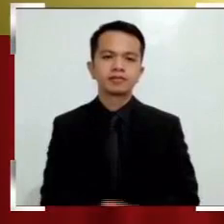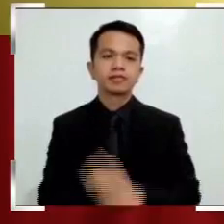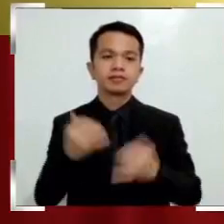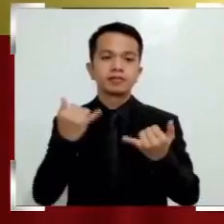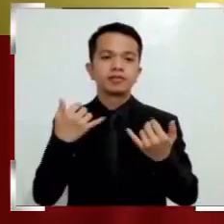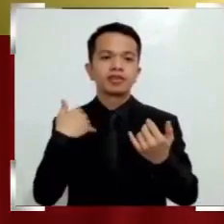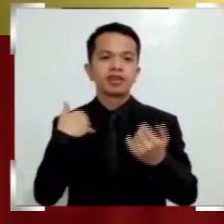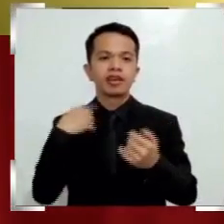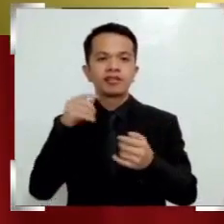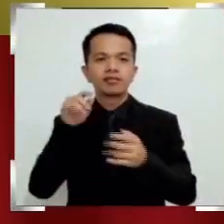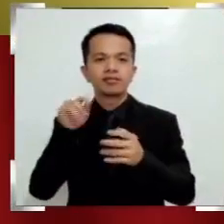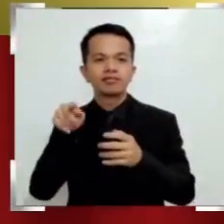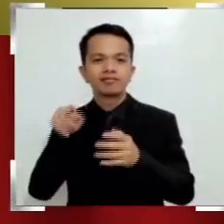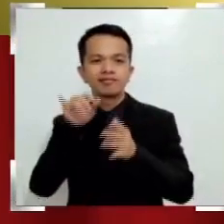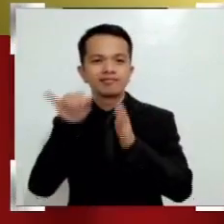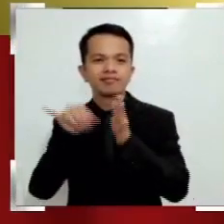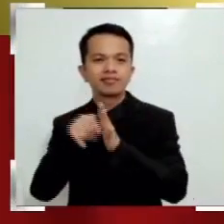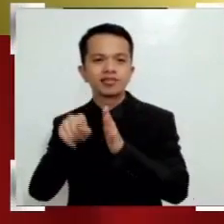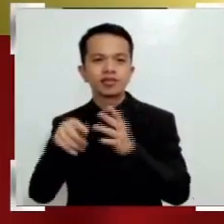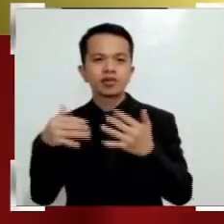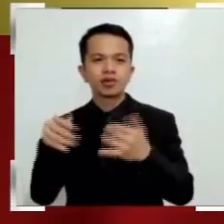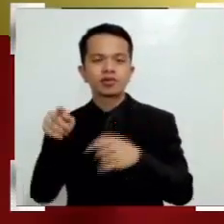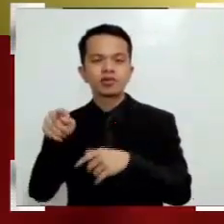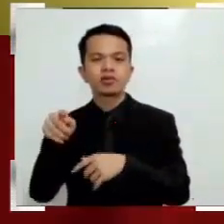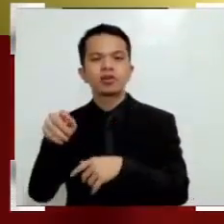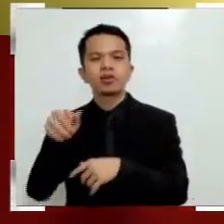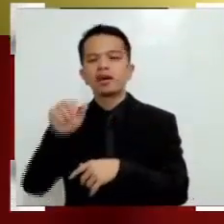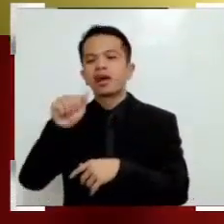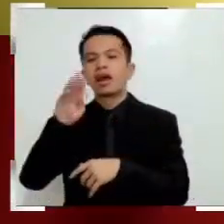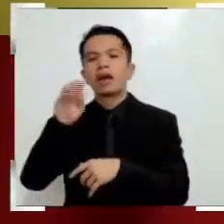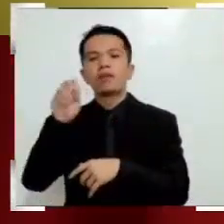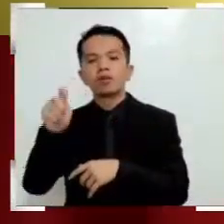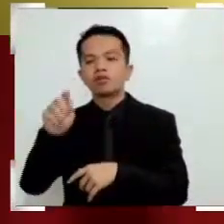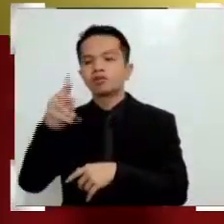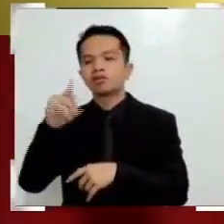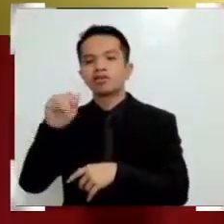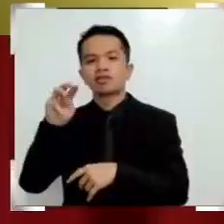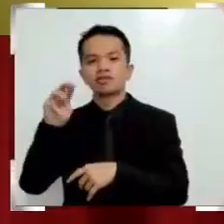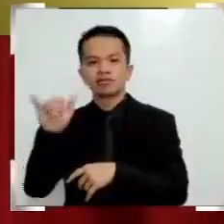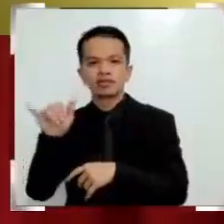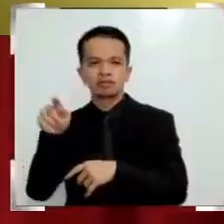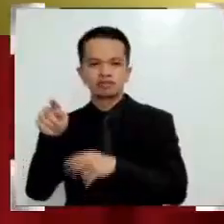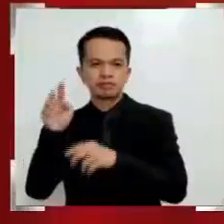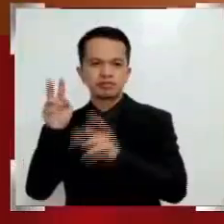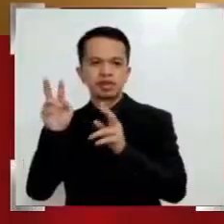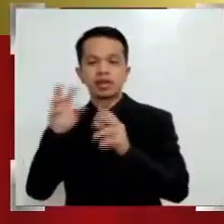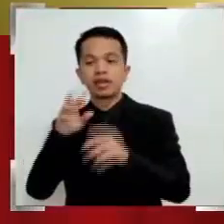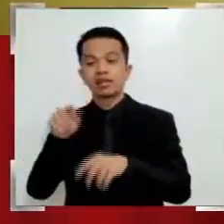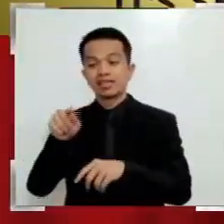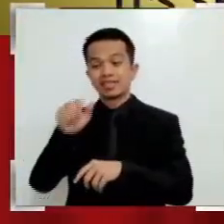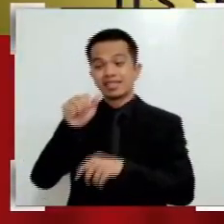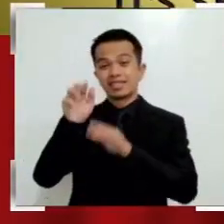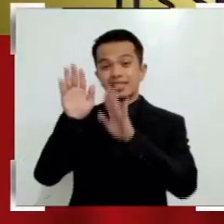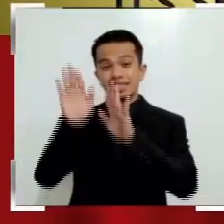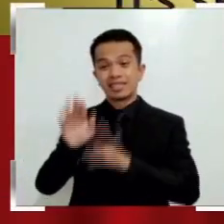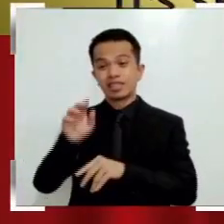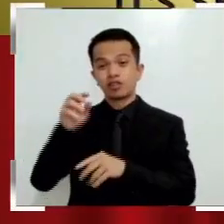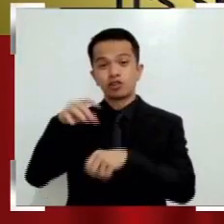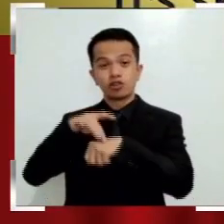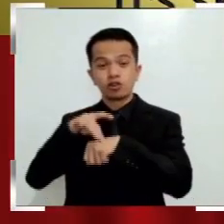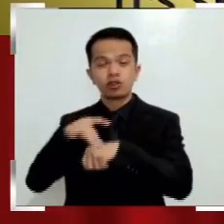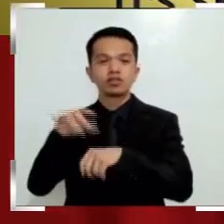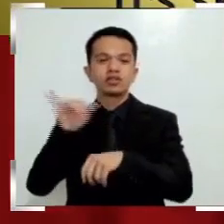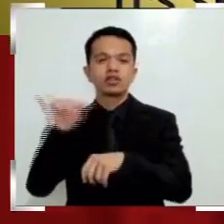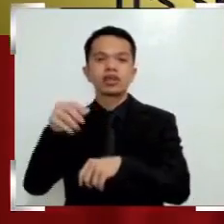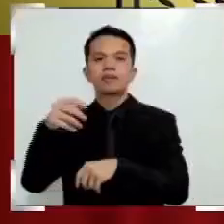Favorite Programs ang Abot Kamay na Pangarap, Amazing Earth, Biyahe ni Drew, Kapuso Mo, Jessica